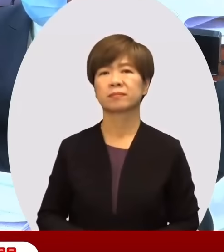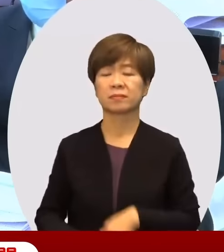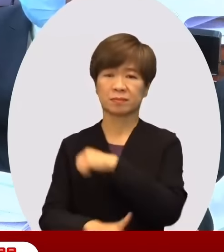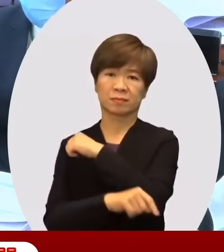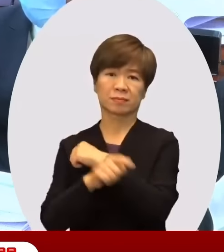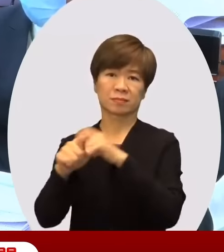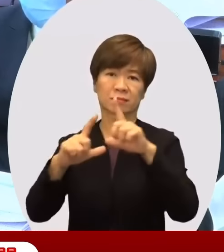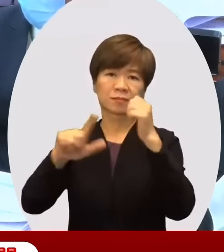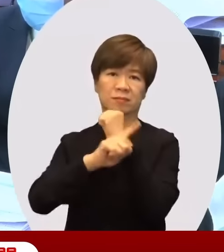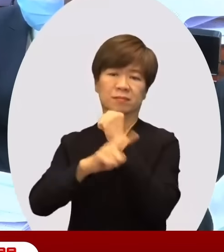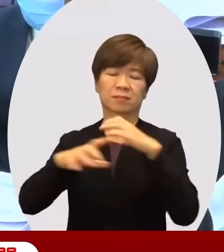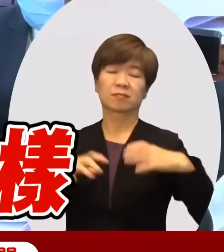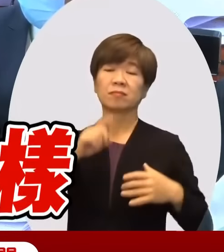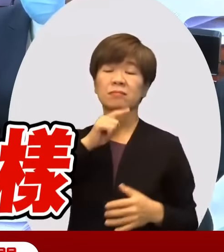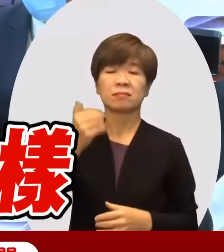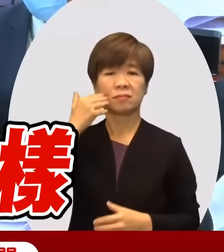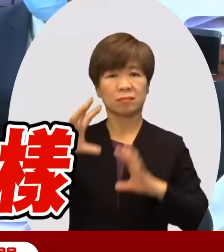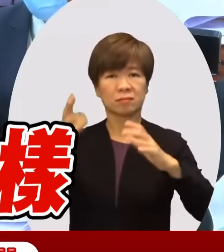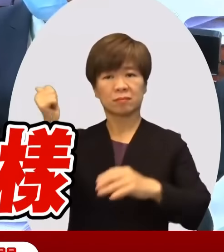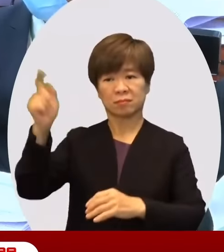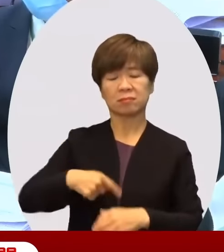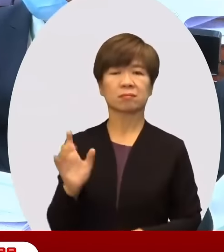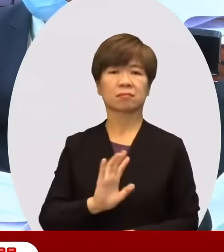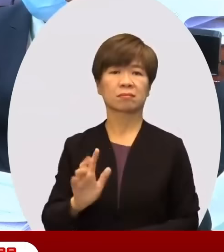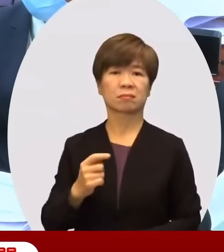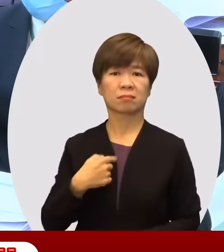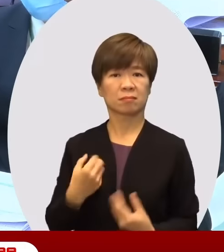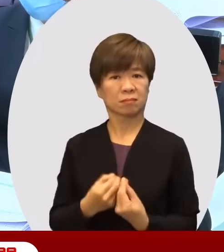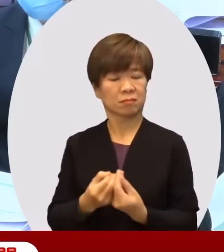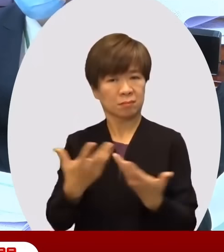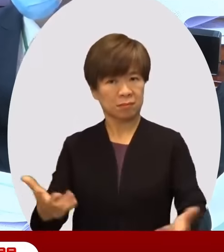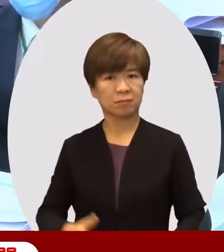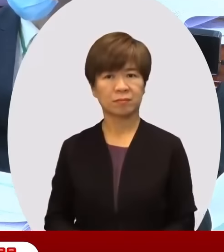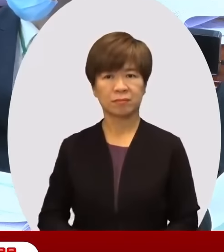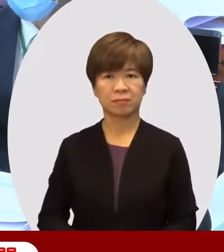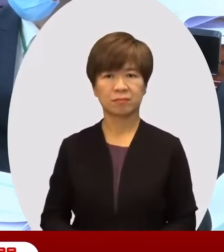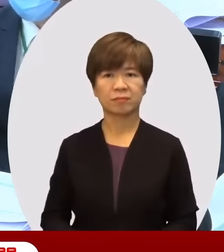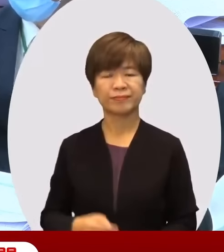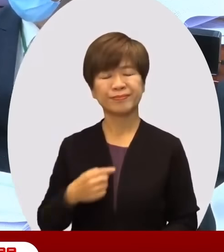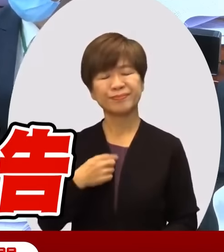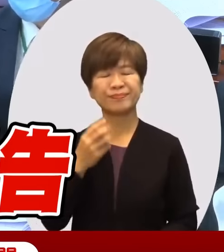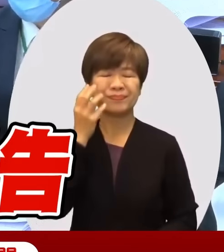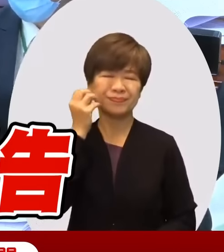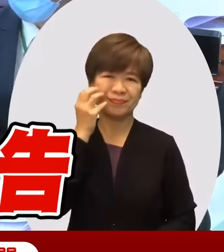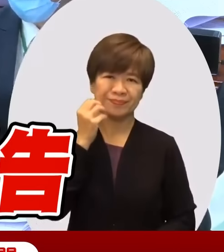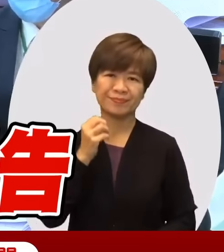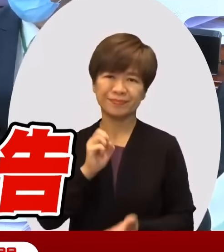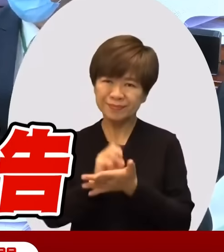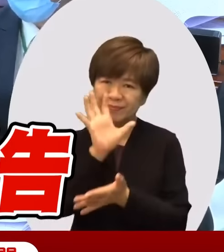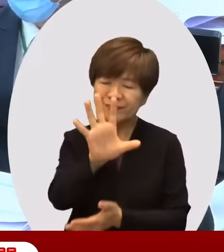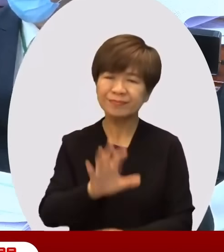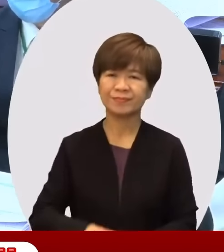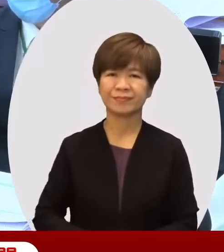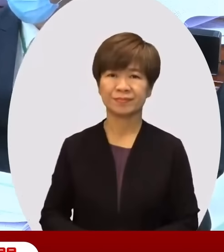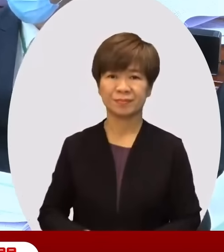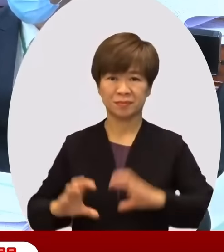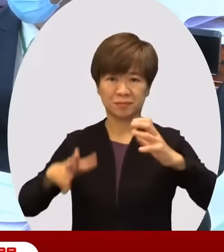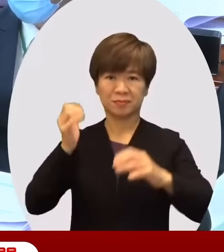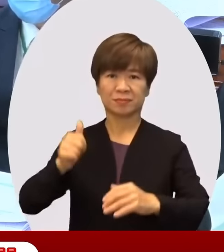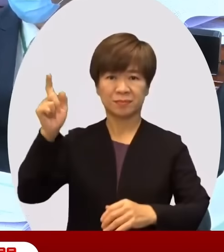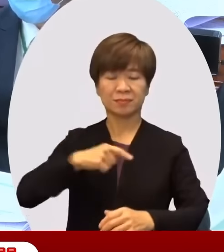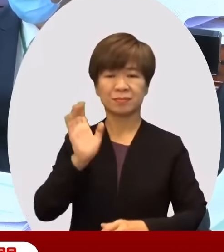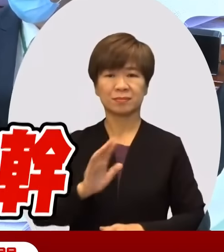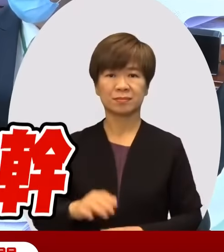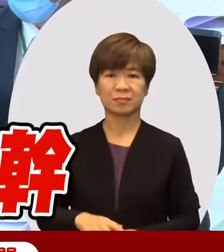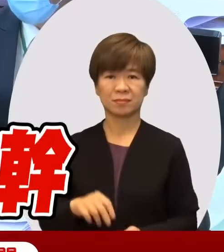法官说好了，那总统不来立法院能怎么样？我必须要很惭愧的跟由大法官报告，总统不来立